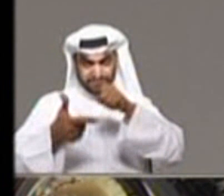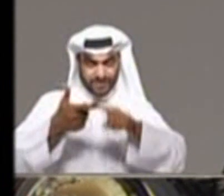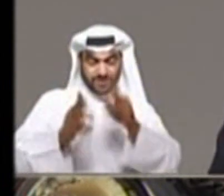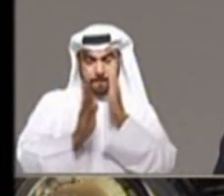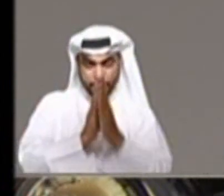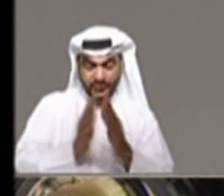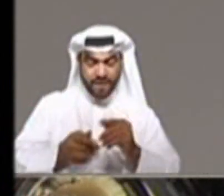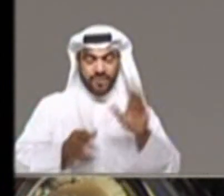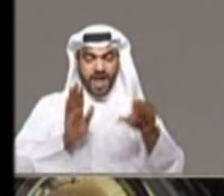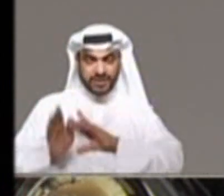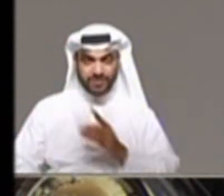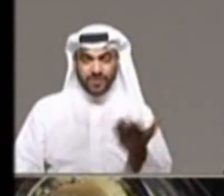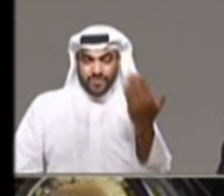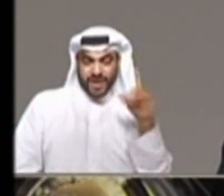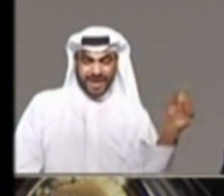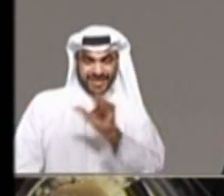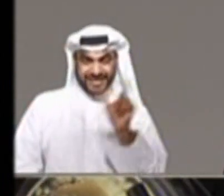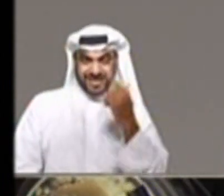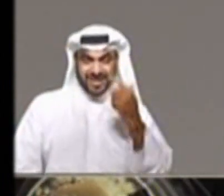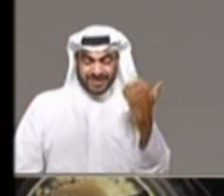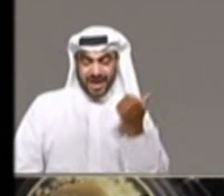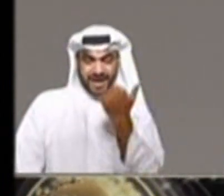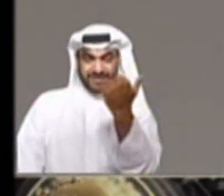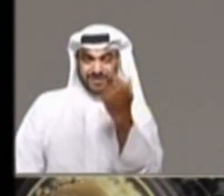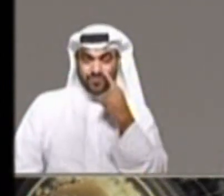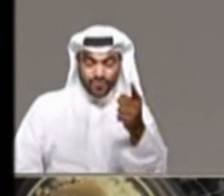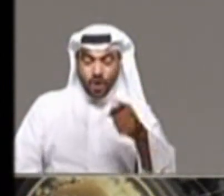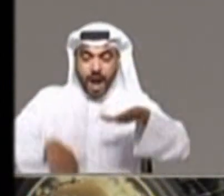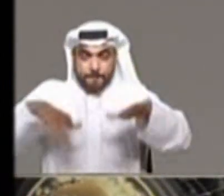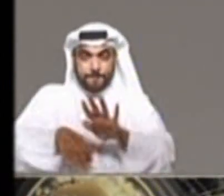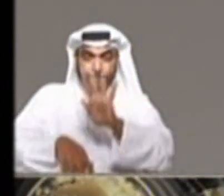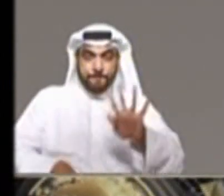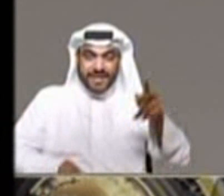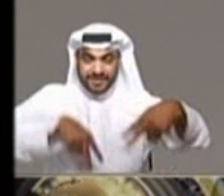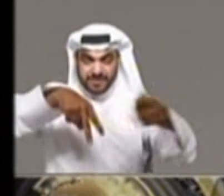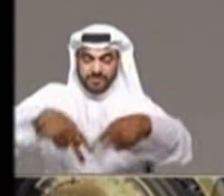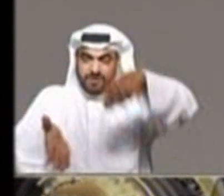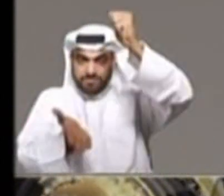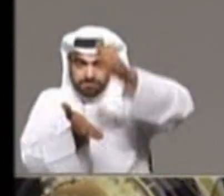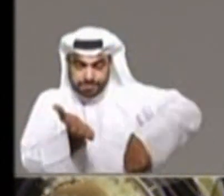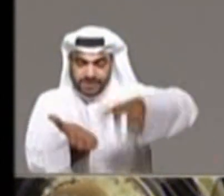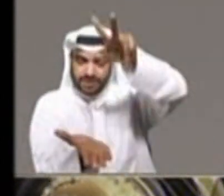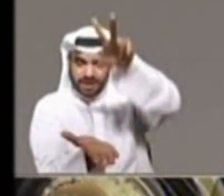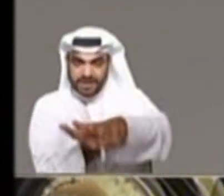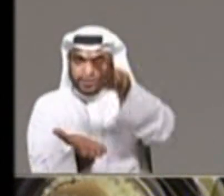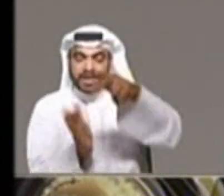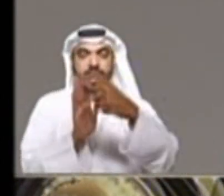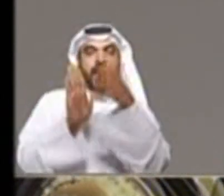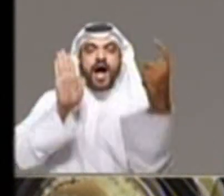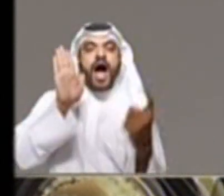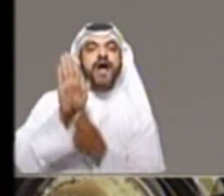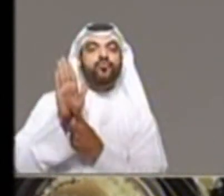وملف. ففي يوليو الماضي قام الكنيسة الإسرائيلية بالمصادقة على ما يسمى بقانون